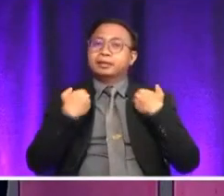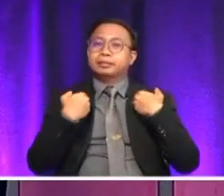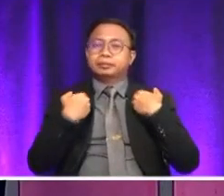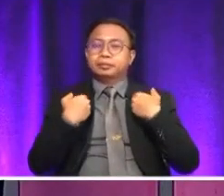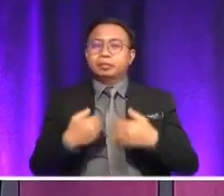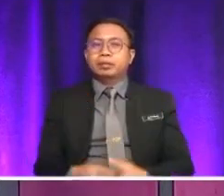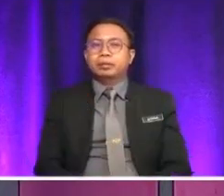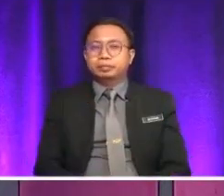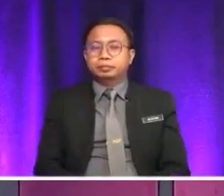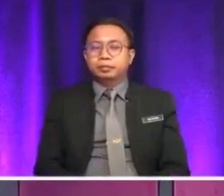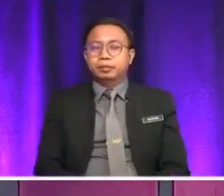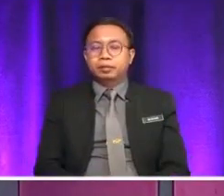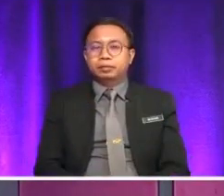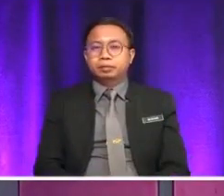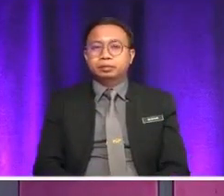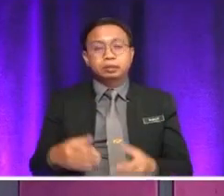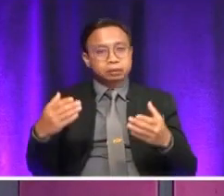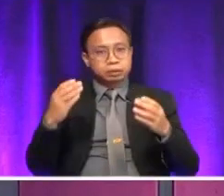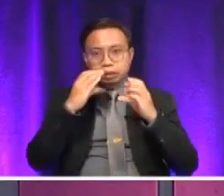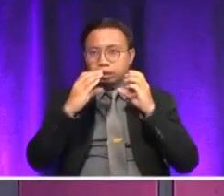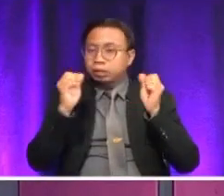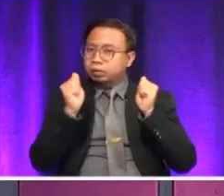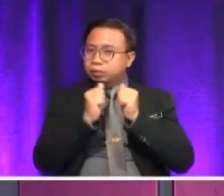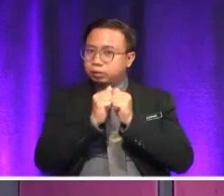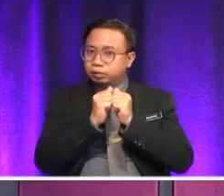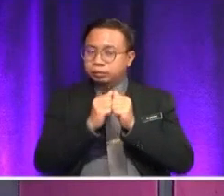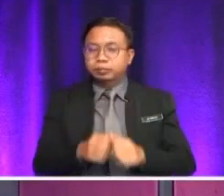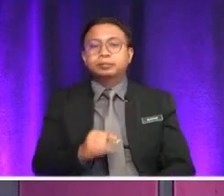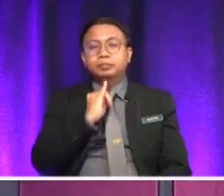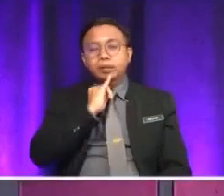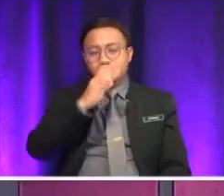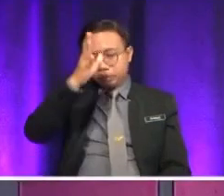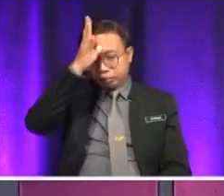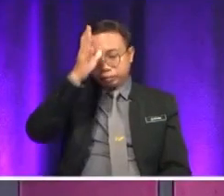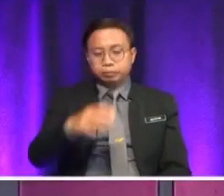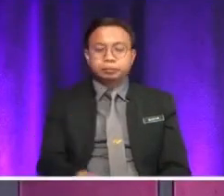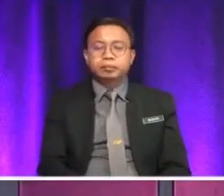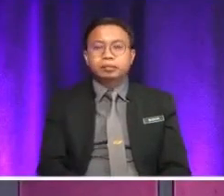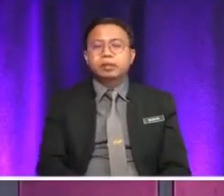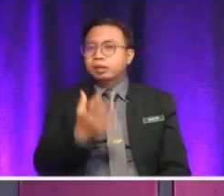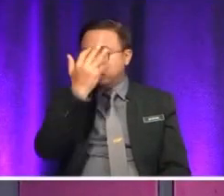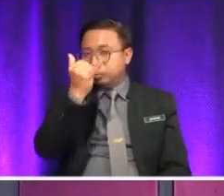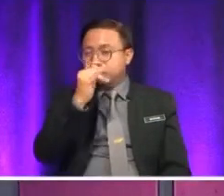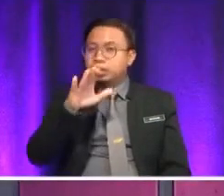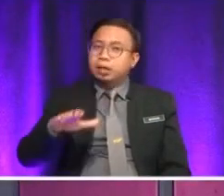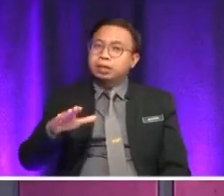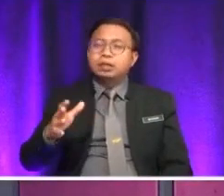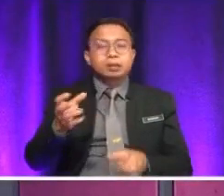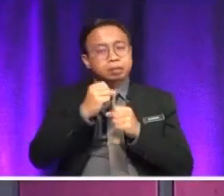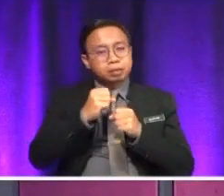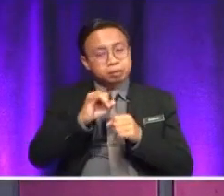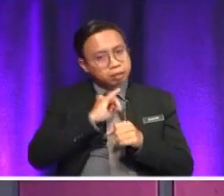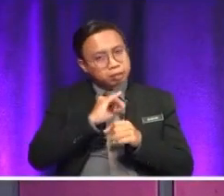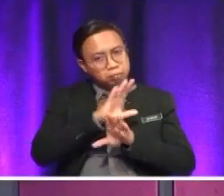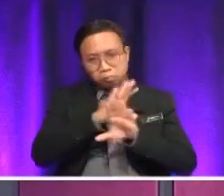dia langsung bercakap dengan parent, dengan ibu ayah kan. Cakap, kenapa adik dapat ni, saya tak dapat.